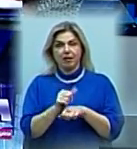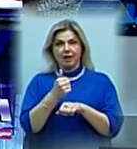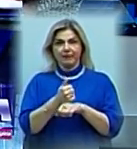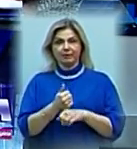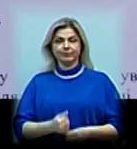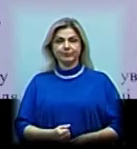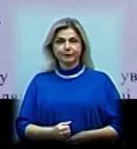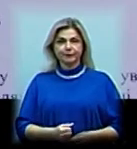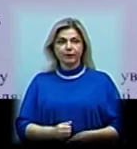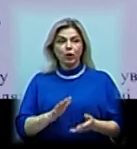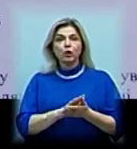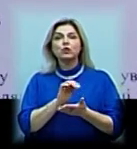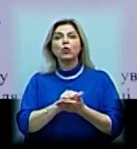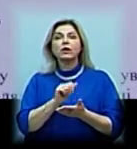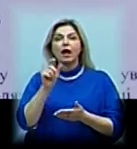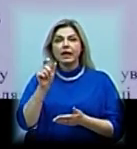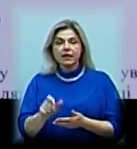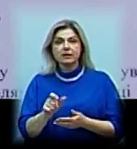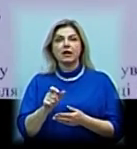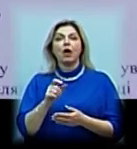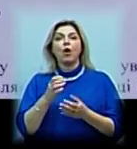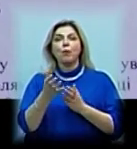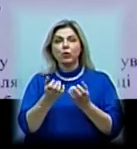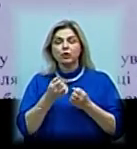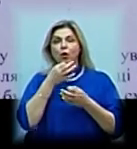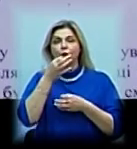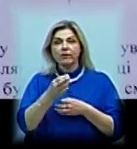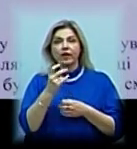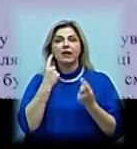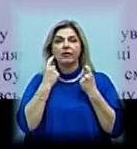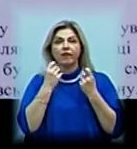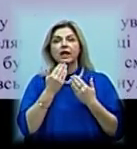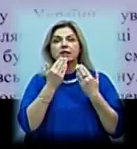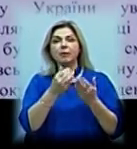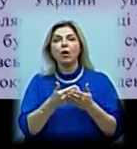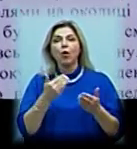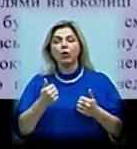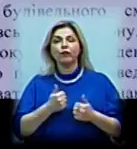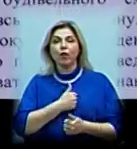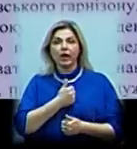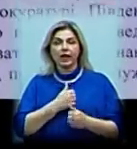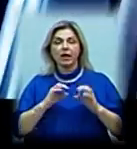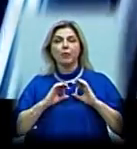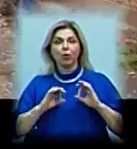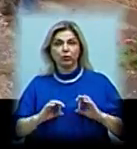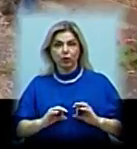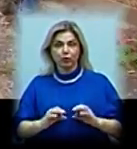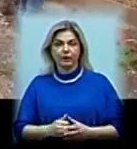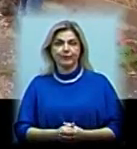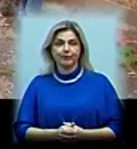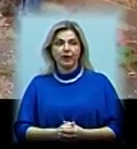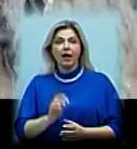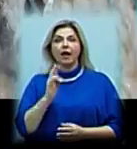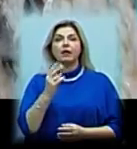головне. Журналісти Суспільного отримали відповідь на інформаційний запит від військової прокуратури Південного регіону.